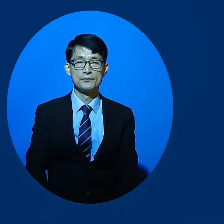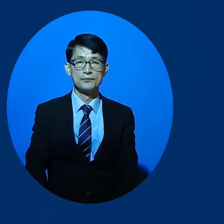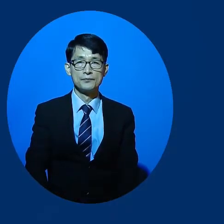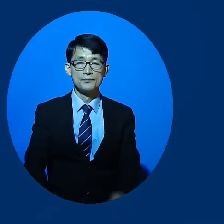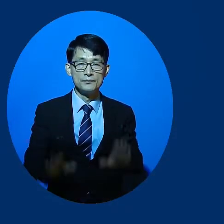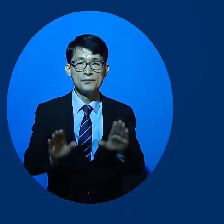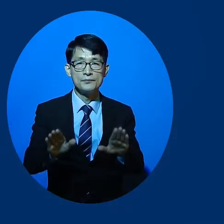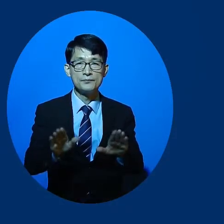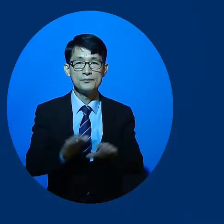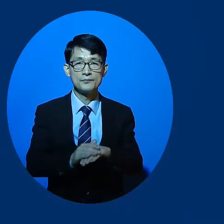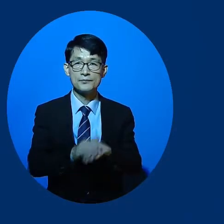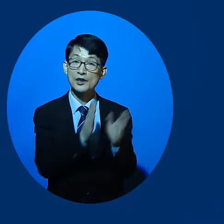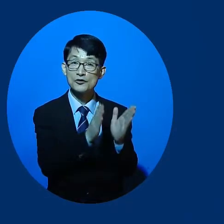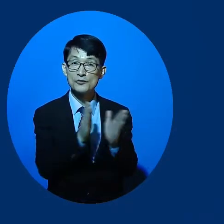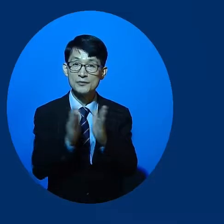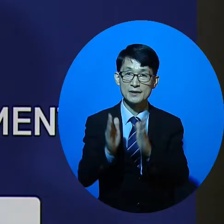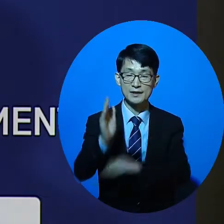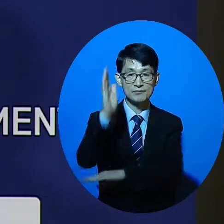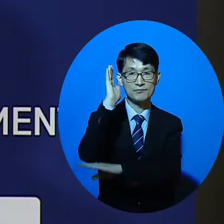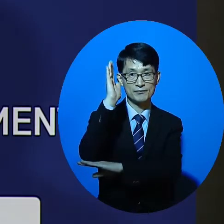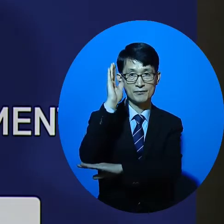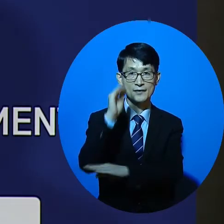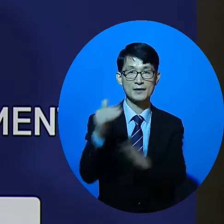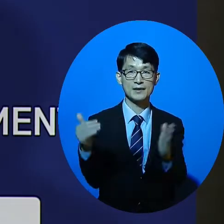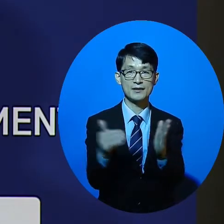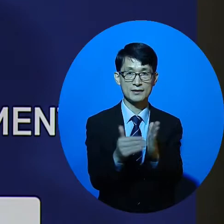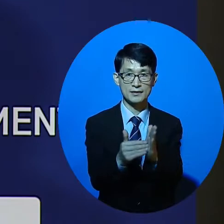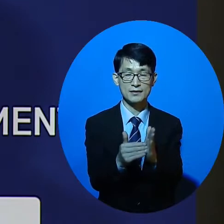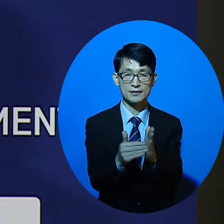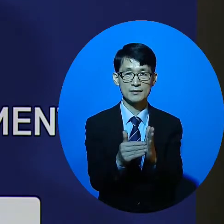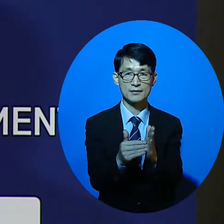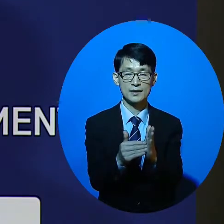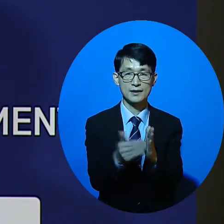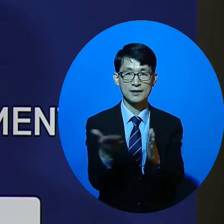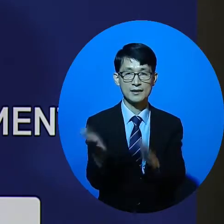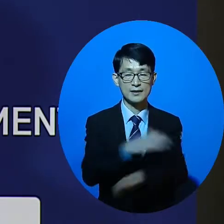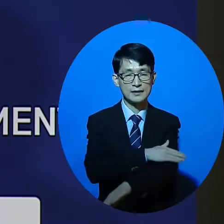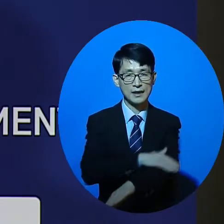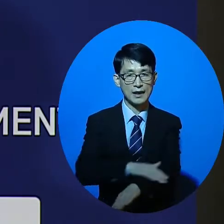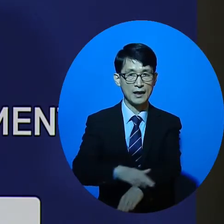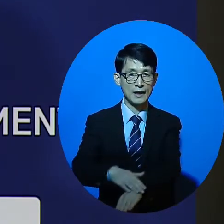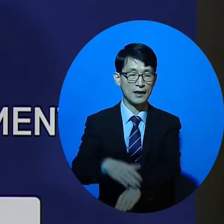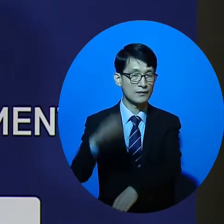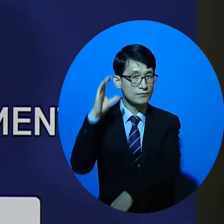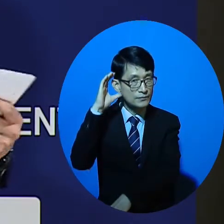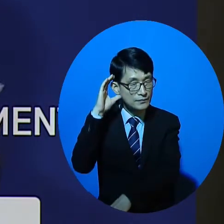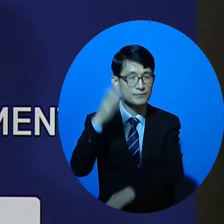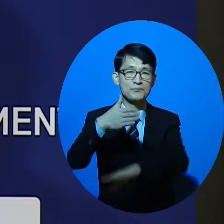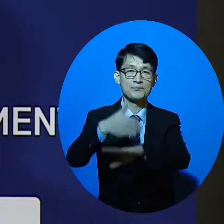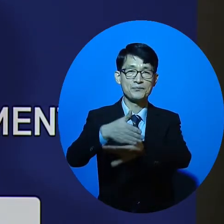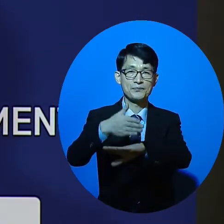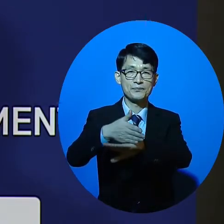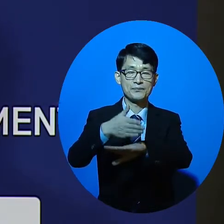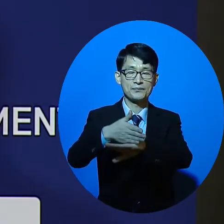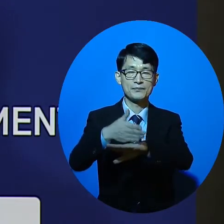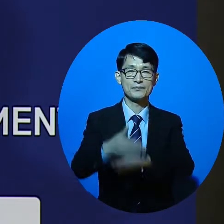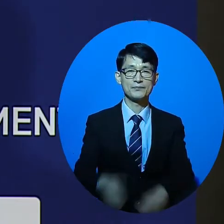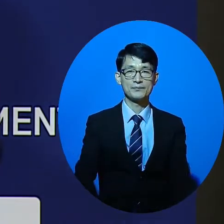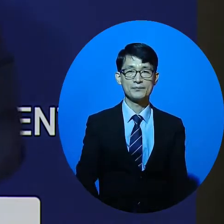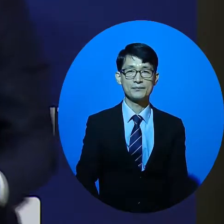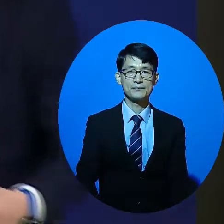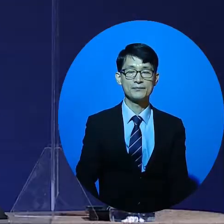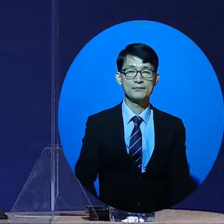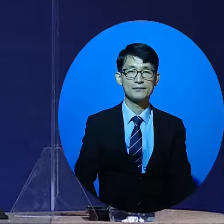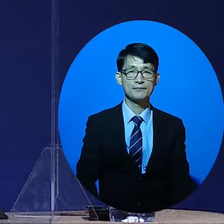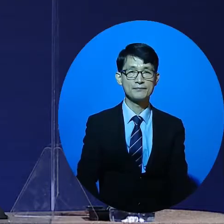네, 제가 준비한 내용은 여기까지입니다. 끝까지 경청해 주셔서 감사드립니다.